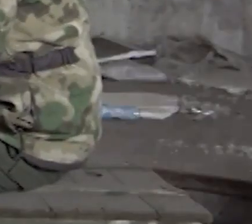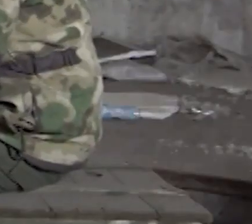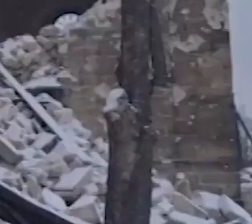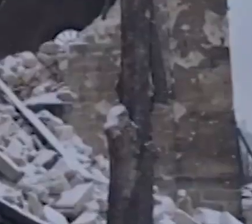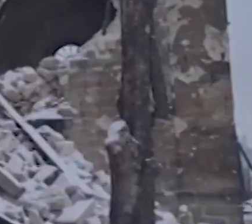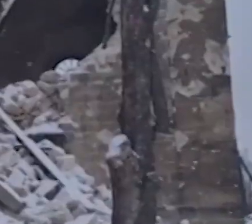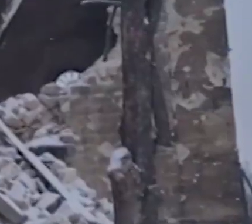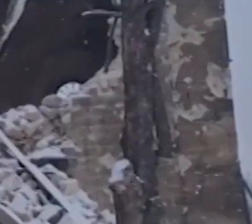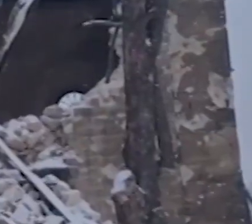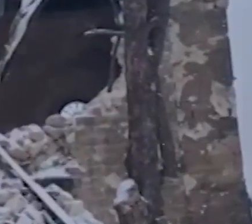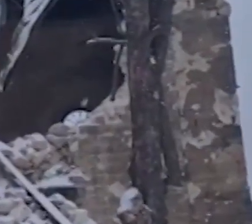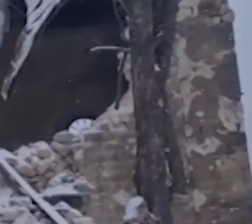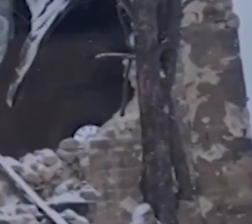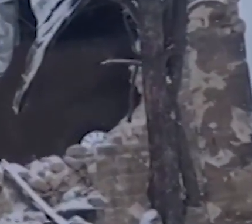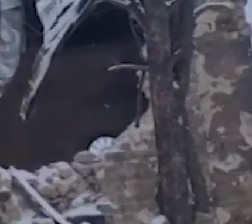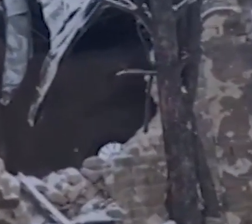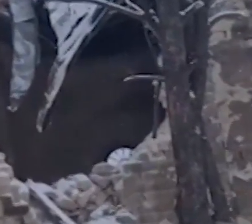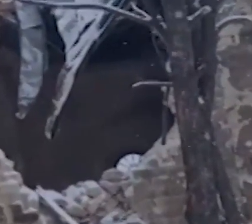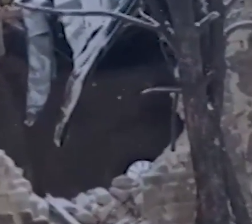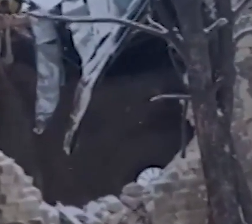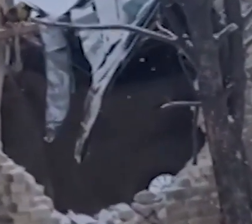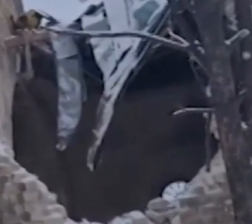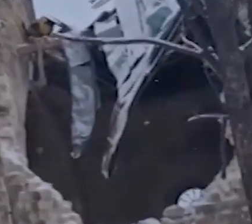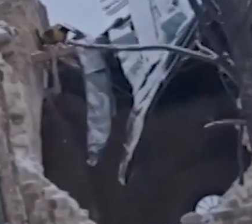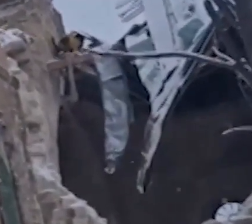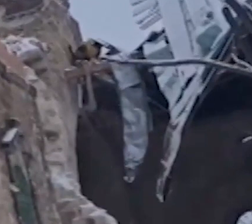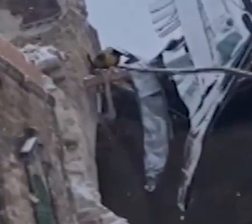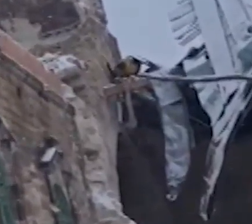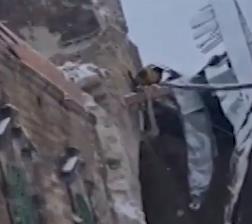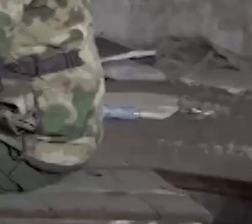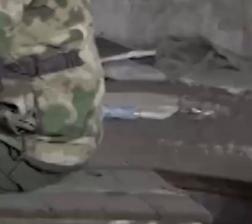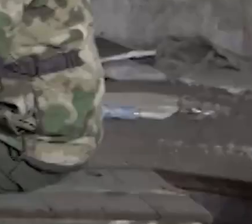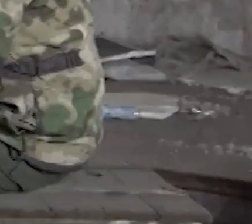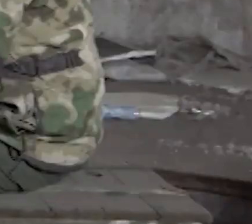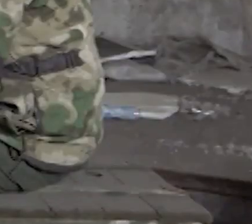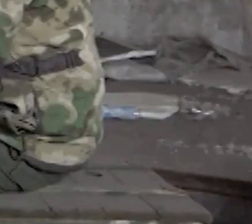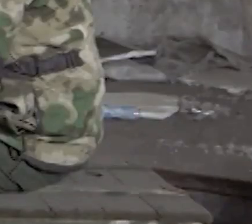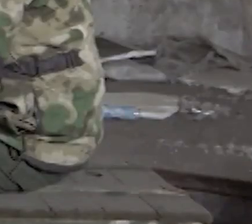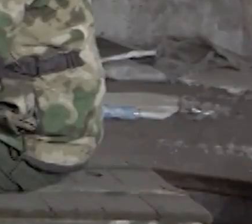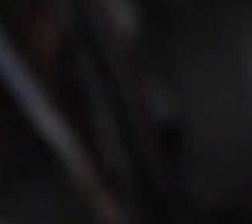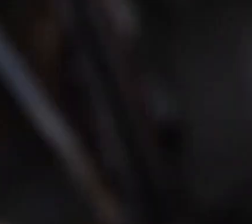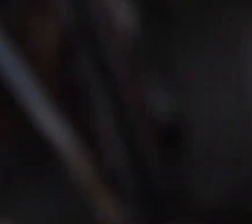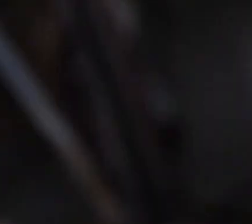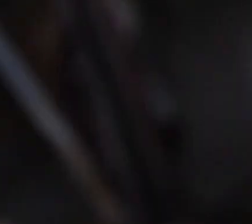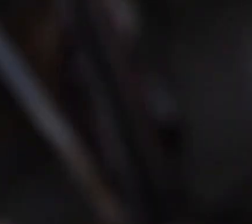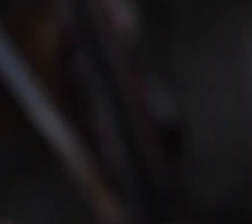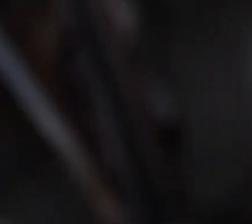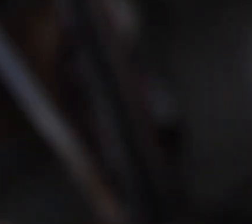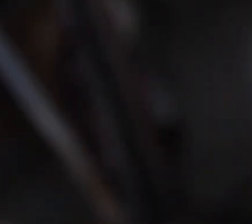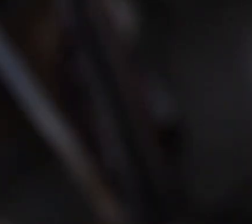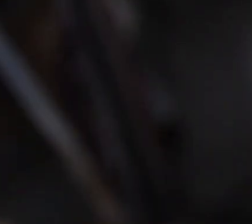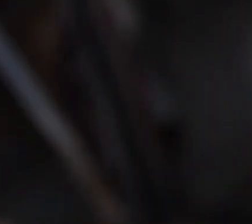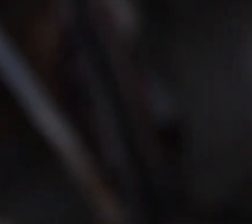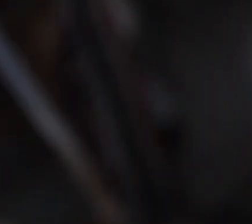Останавливается бабушка, говорит: сынок, вот тебе и кулич. Это я должен ей дарить.